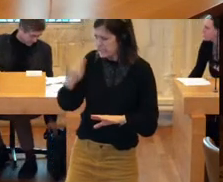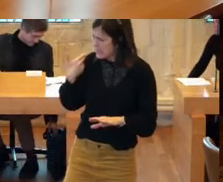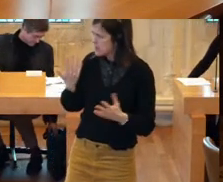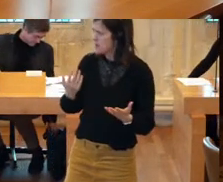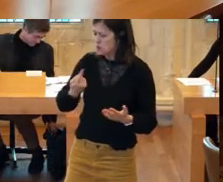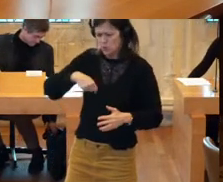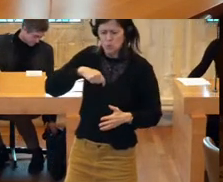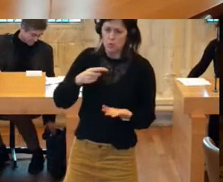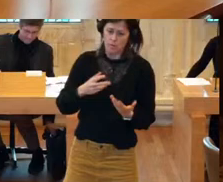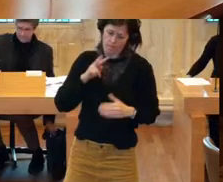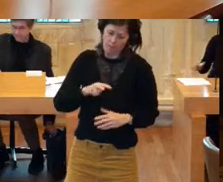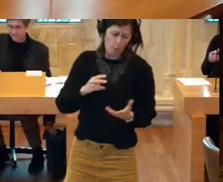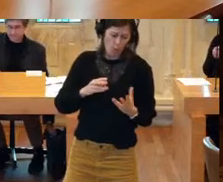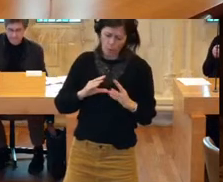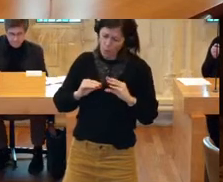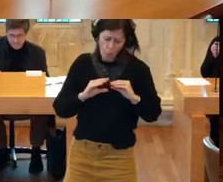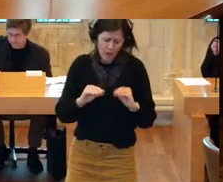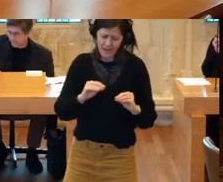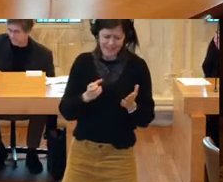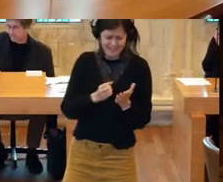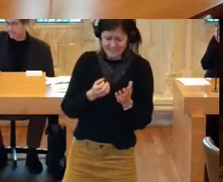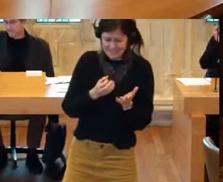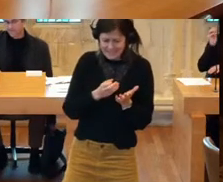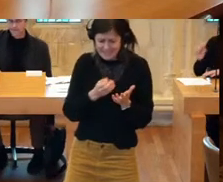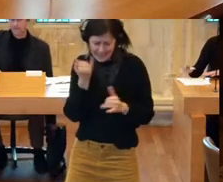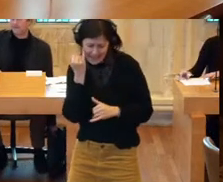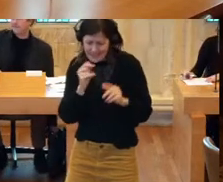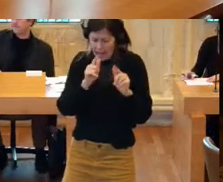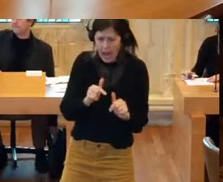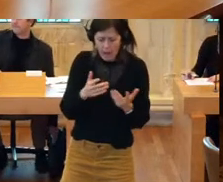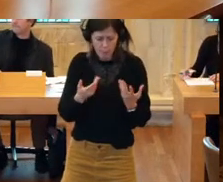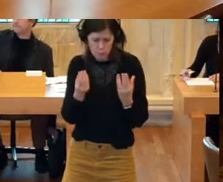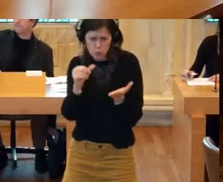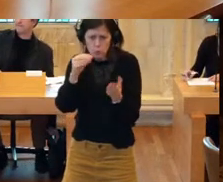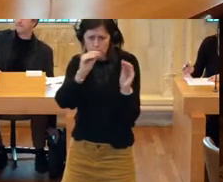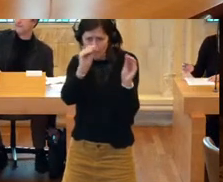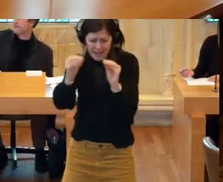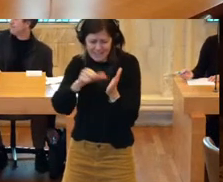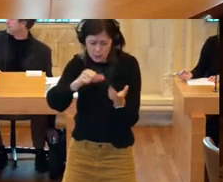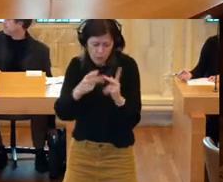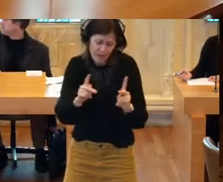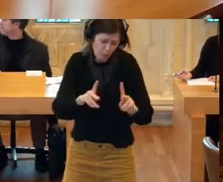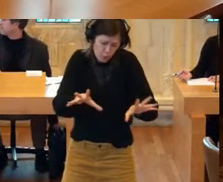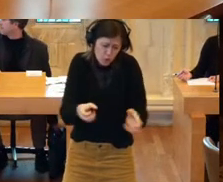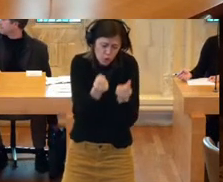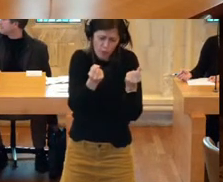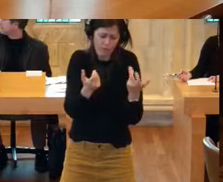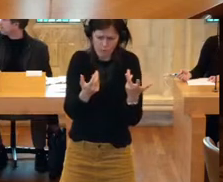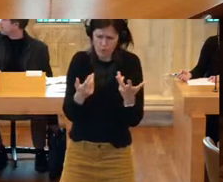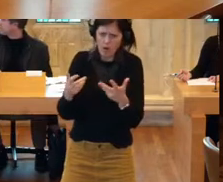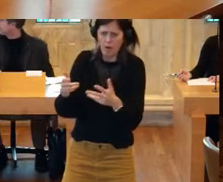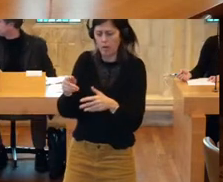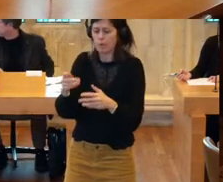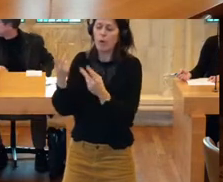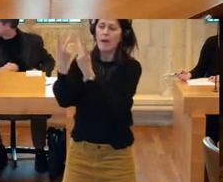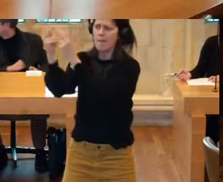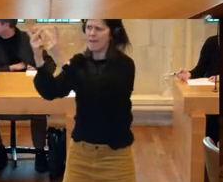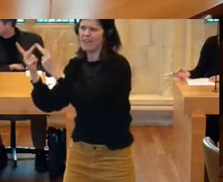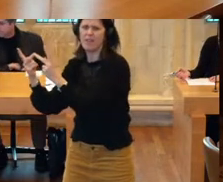des pistes très concrètes et précises qui permettraient d'aider les commerces de centre-ville à lutter contre les grandes surfaces de